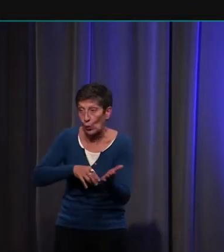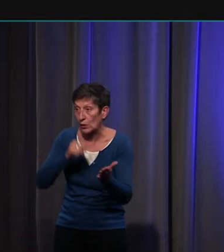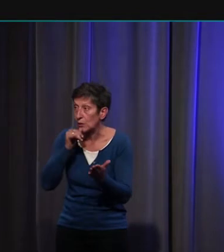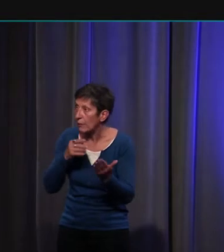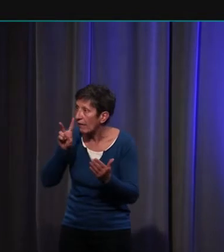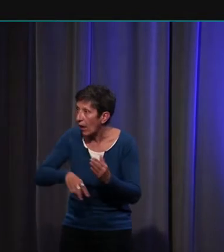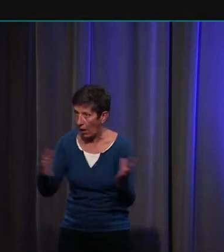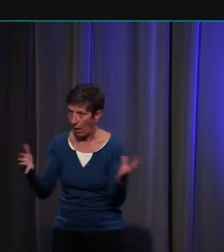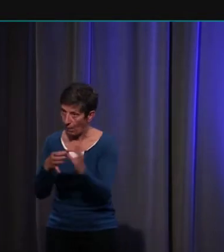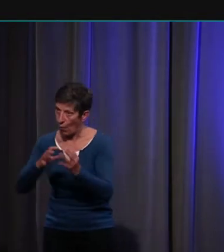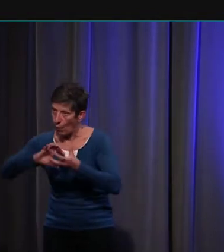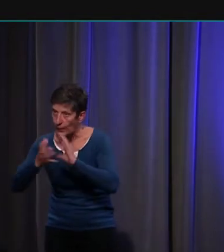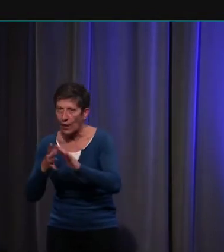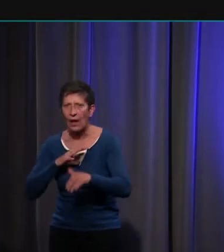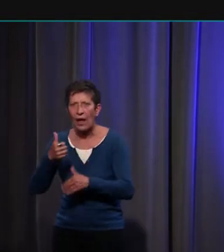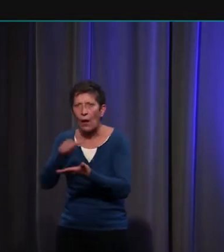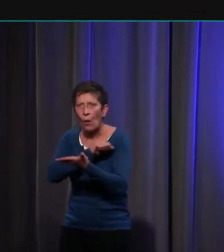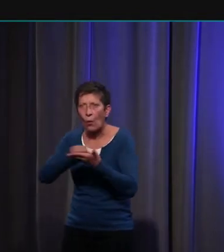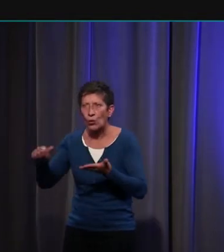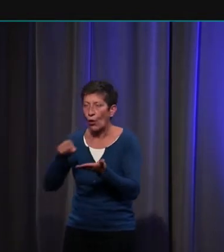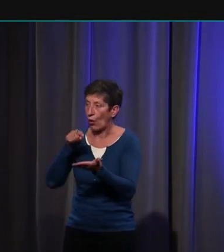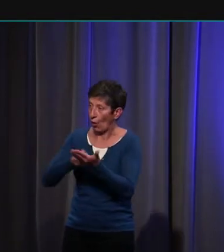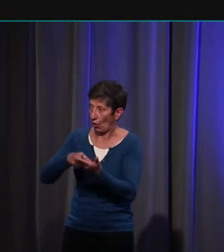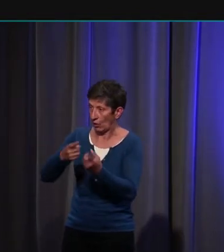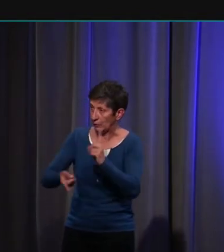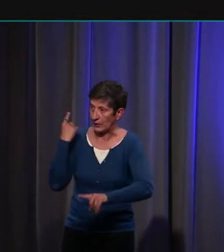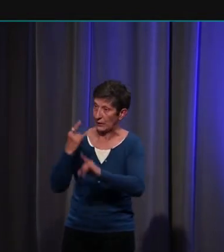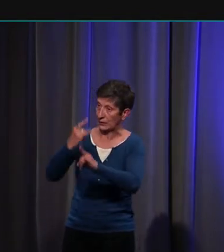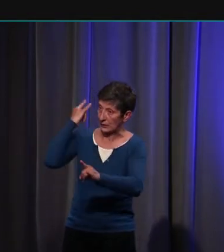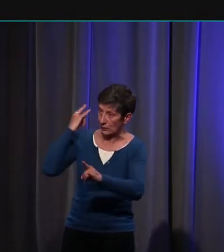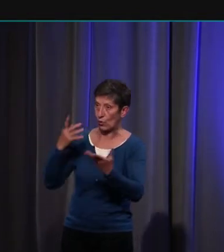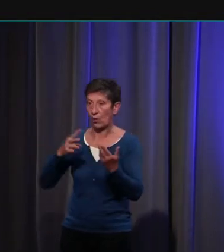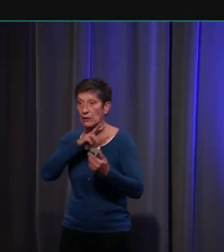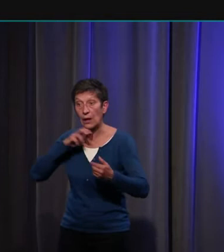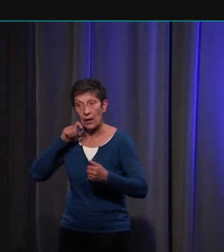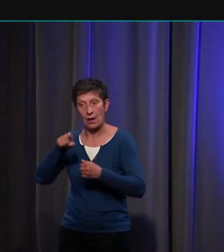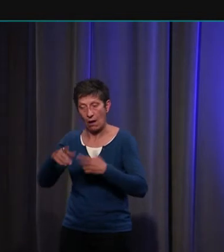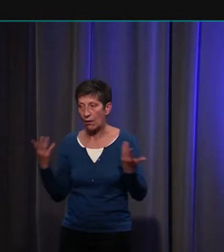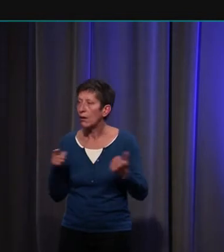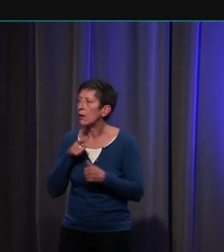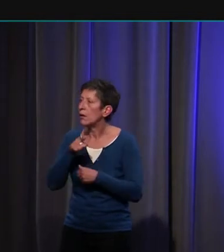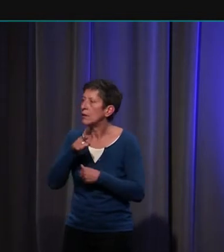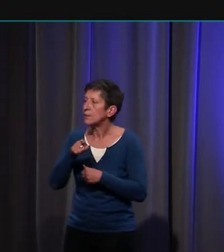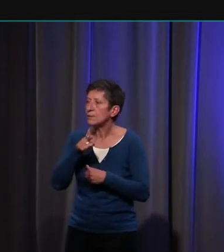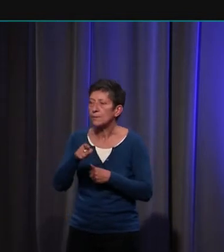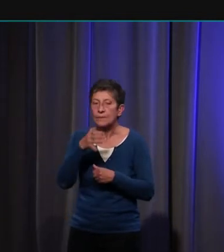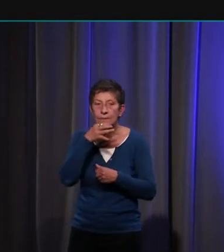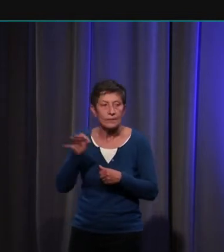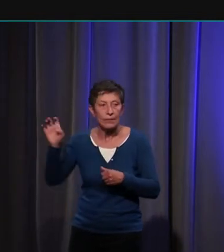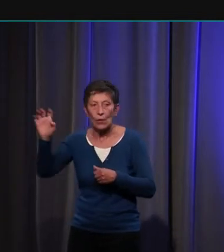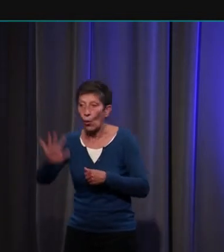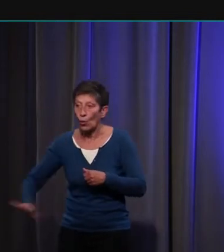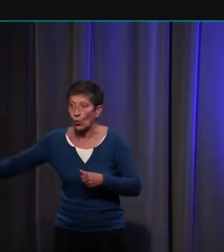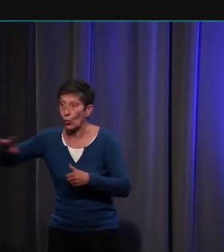compliqués il ya même un auteur un très grand historien israélien qui s'appelle dans le journal kedar qui dit non en fait des orientaux préférer les